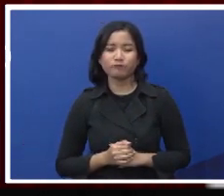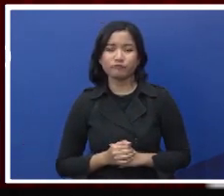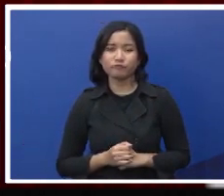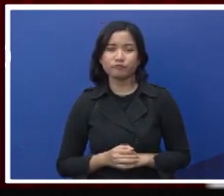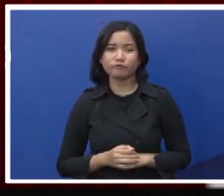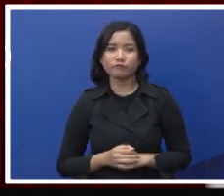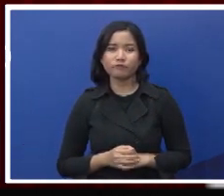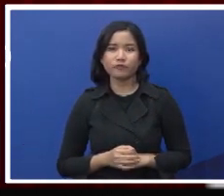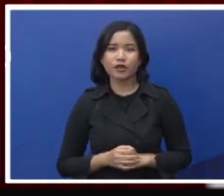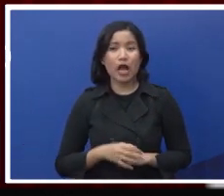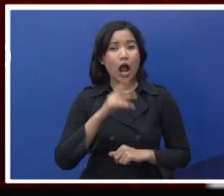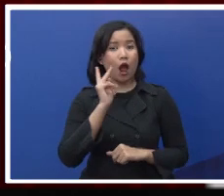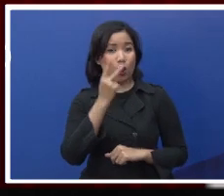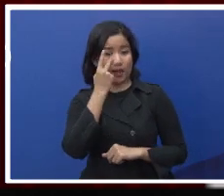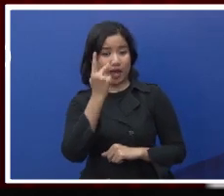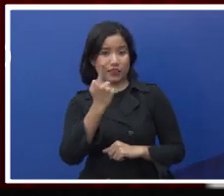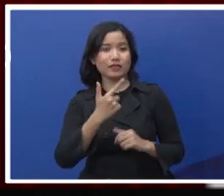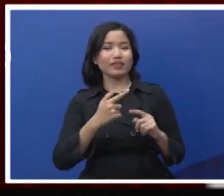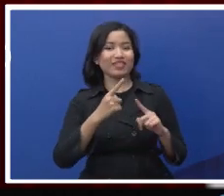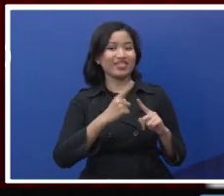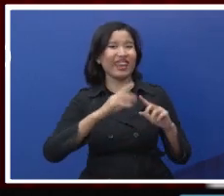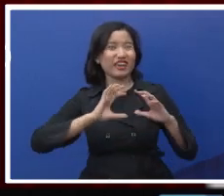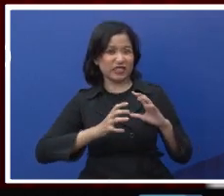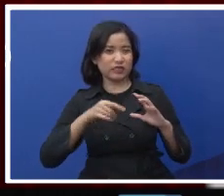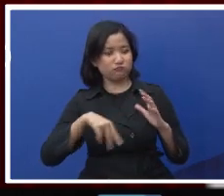Secara teknis ada dua jenis